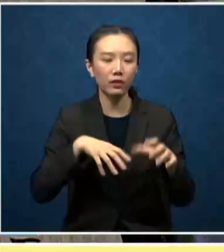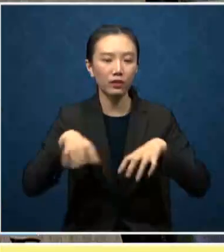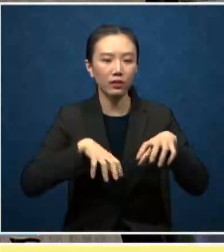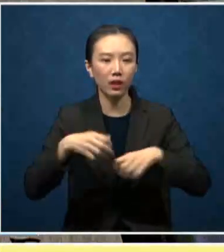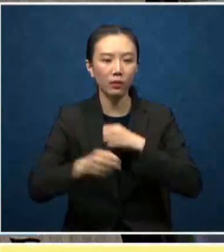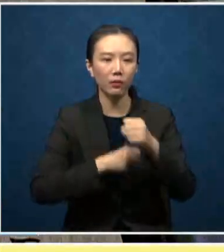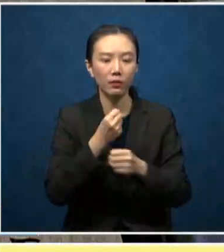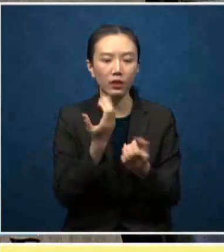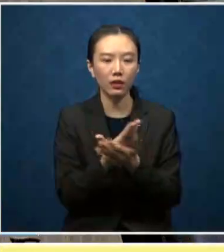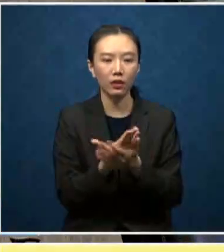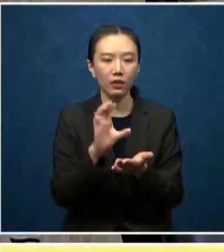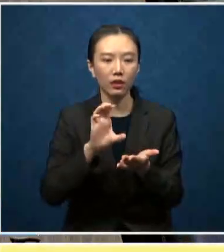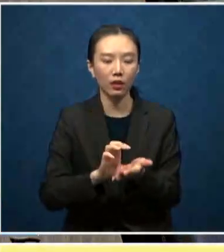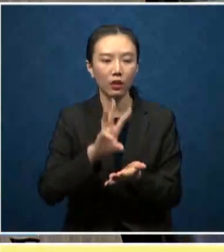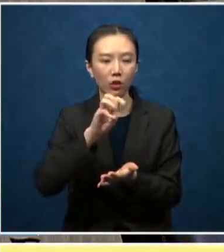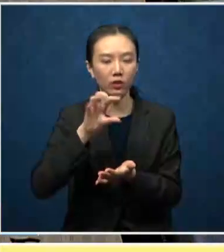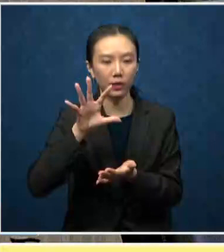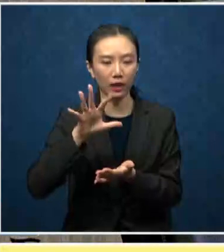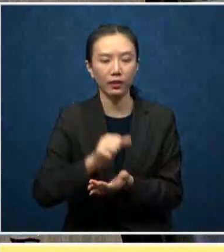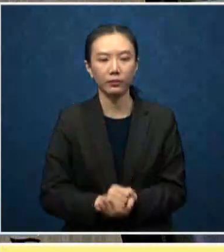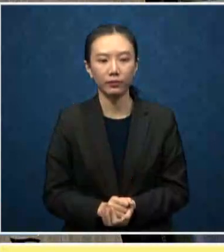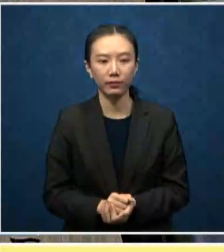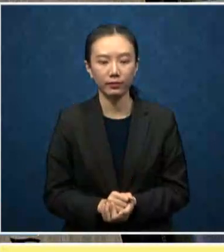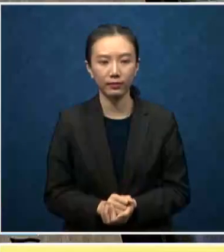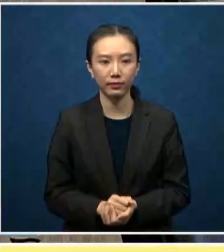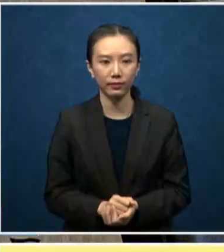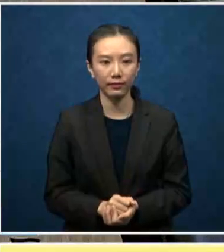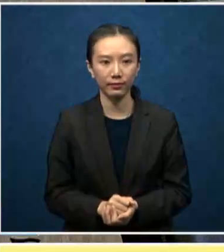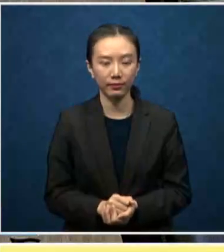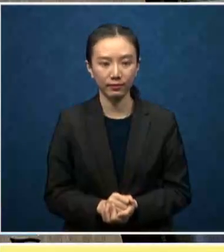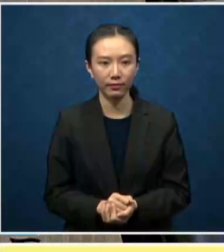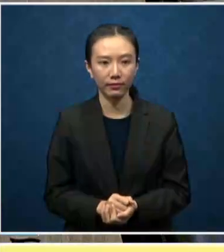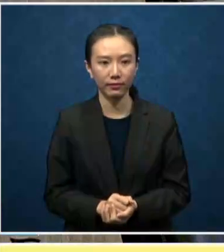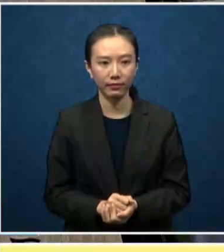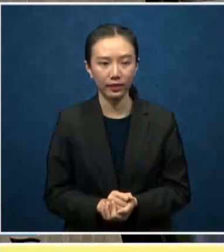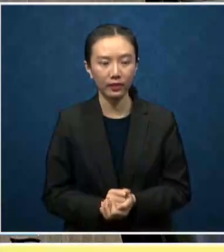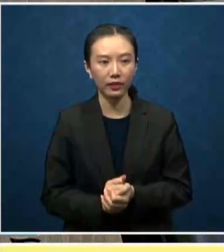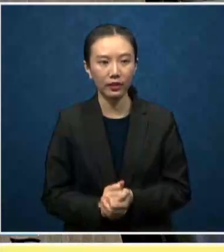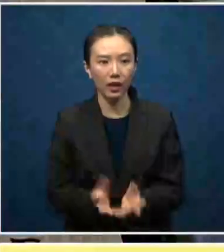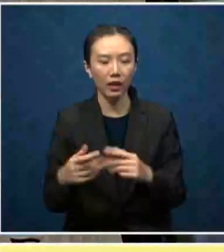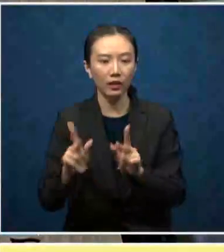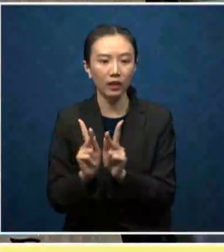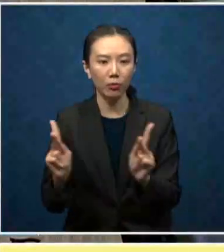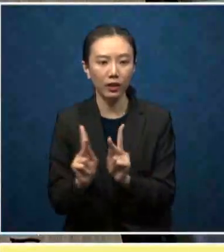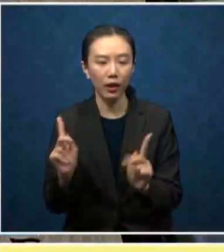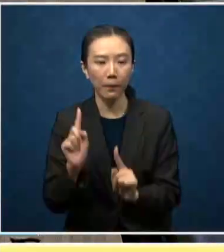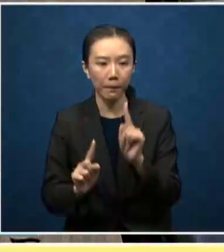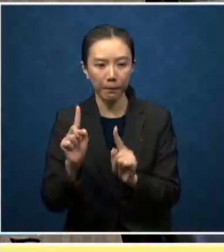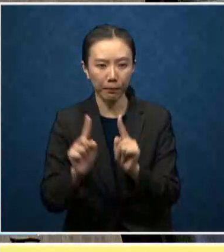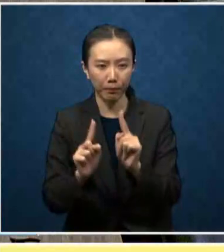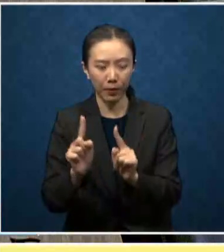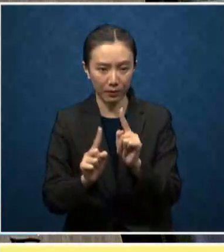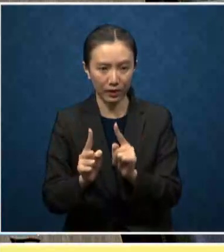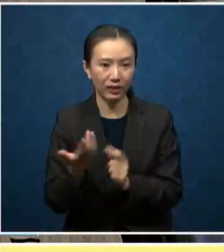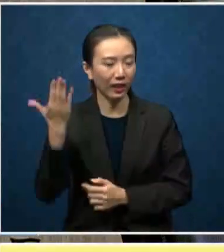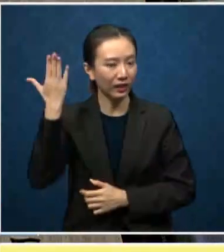ปียบประมาณ2565ท่านเอาสิ่งที่คณะกรรมการประเมินผลเนี่ยเสนอแนะท่านใส่